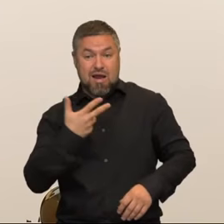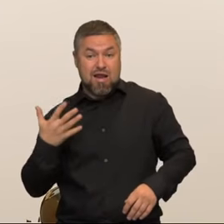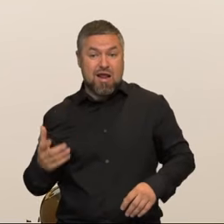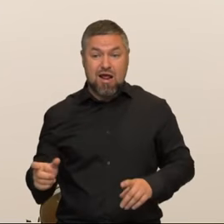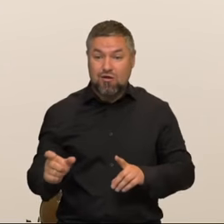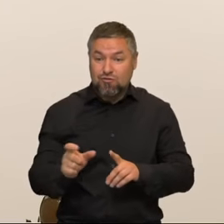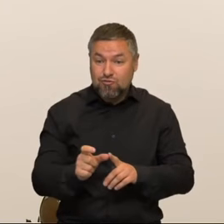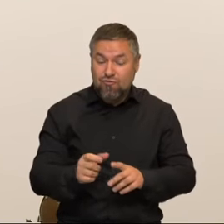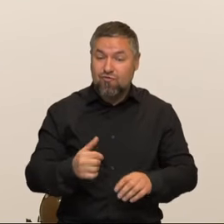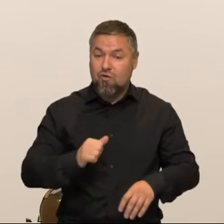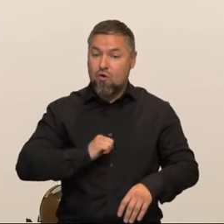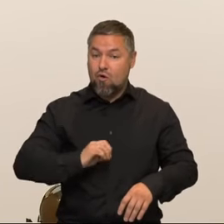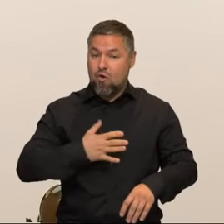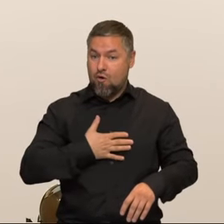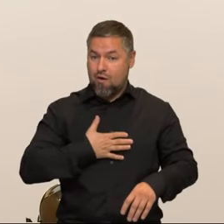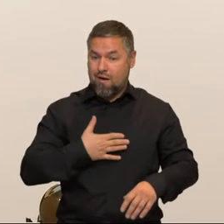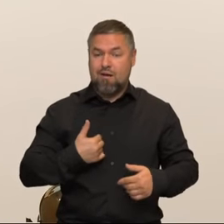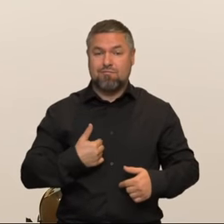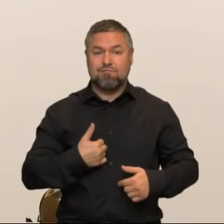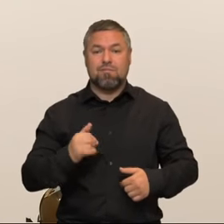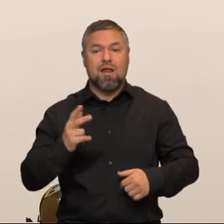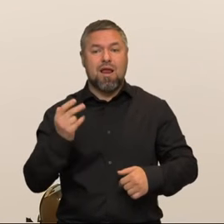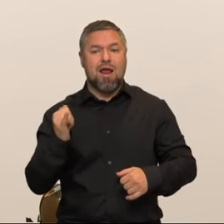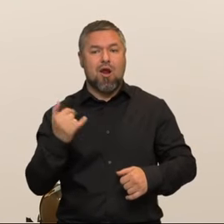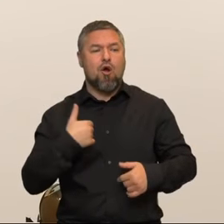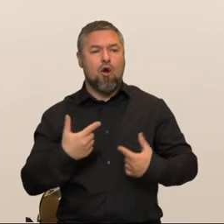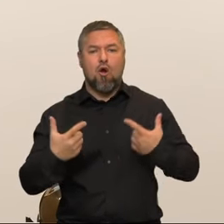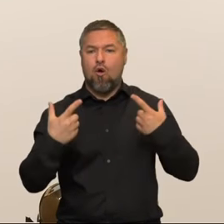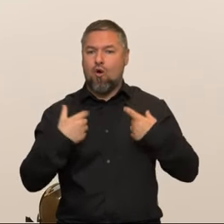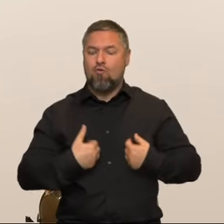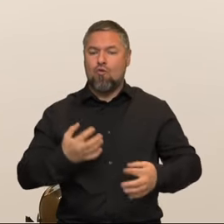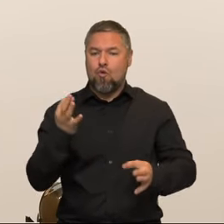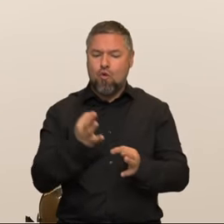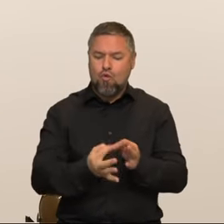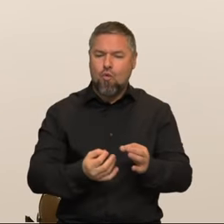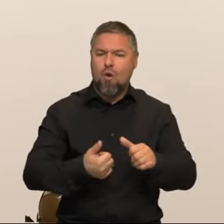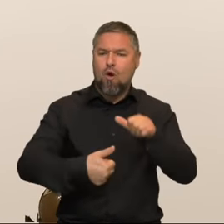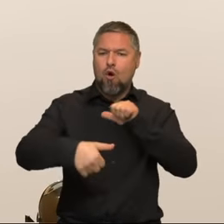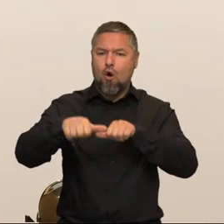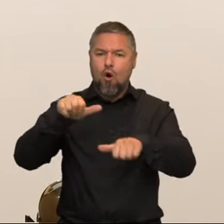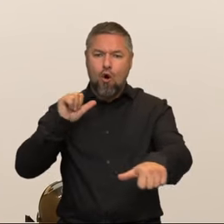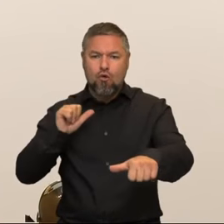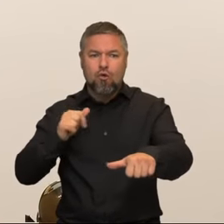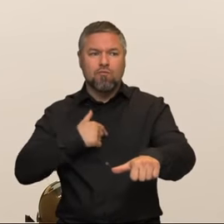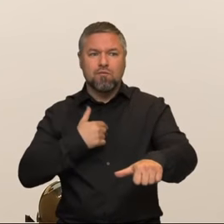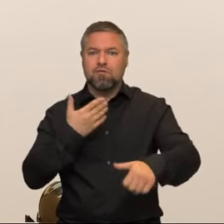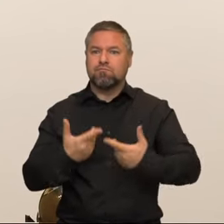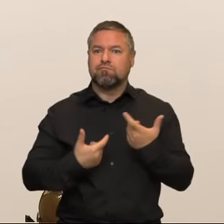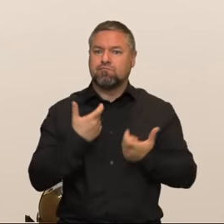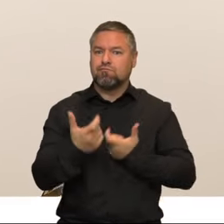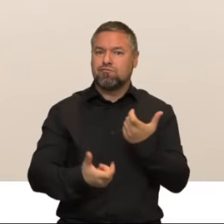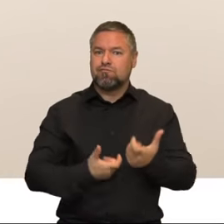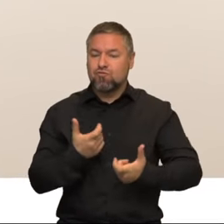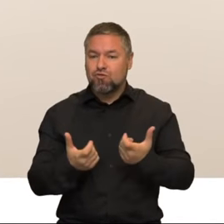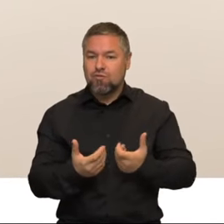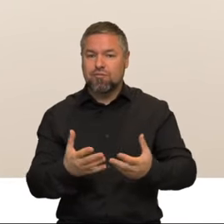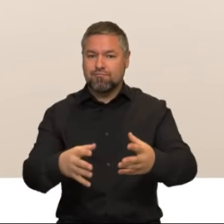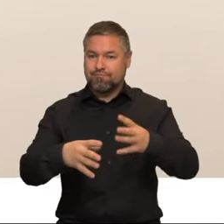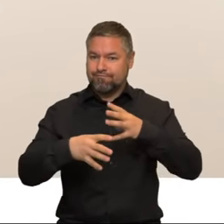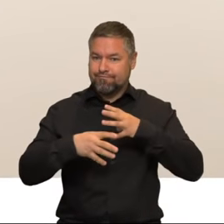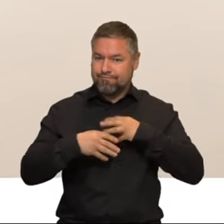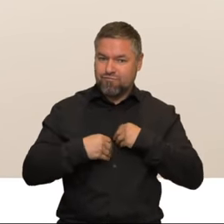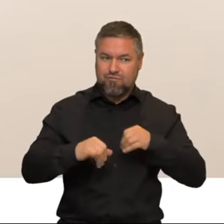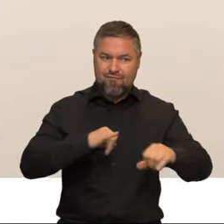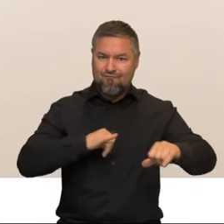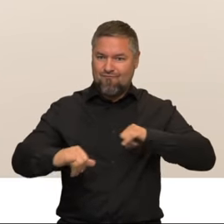słów ode mnie jako tego, który dokładnie rok temu miał honor objąć i przyjąć